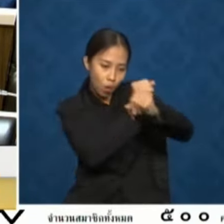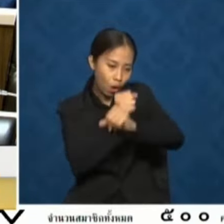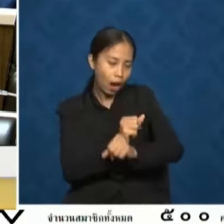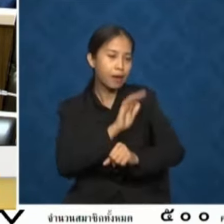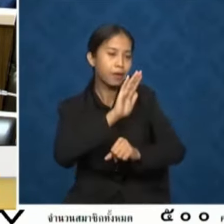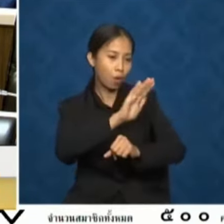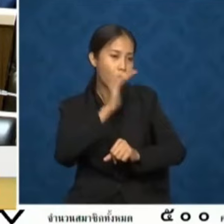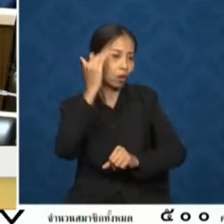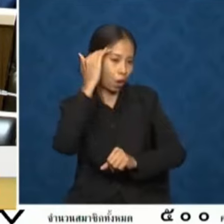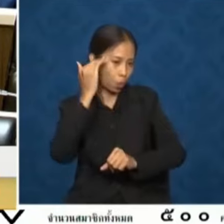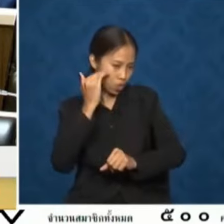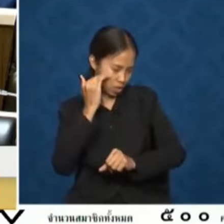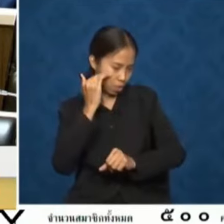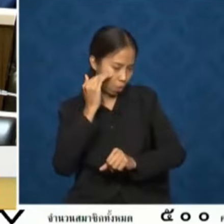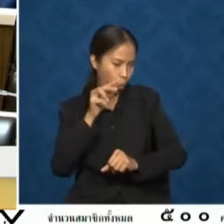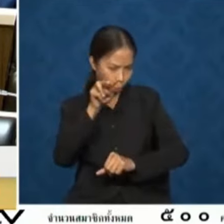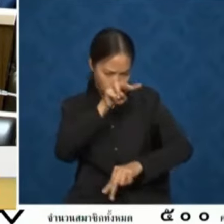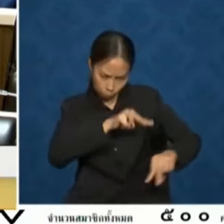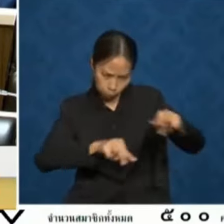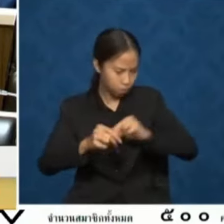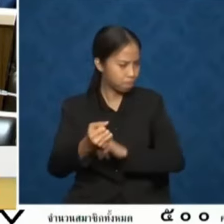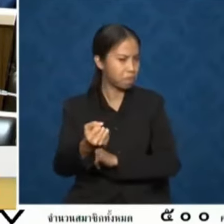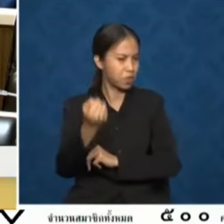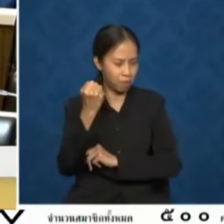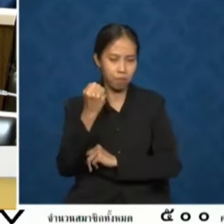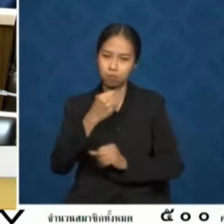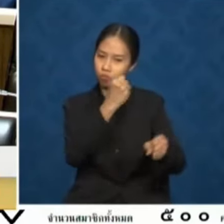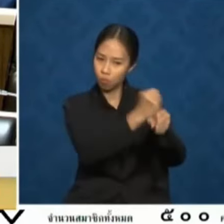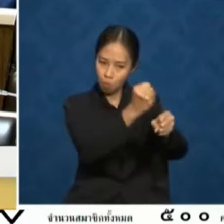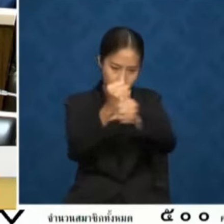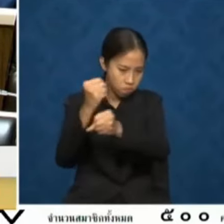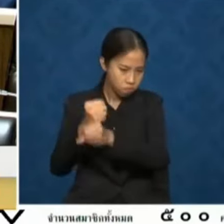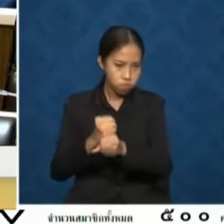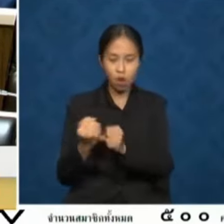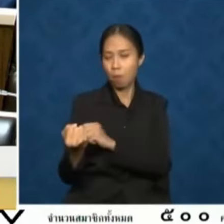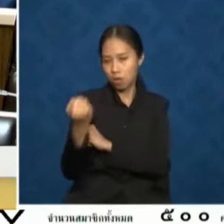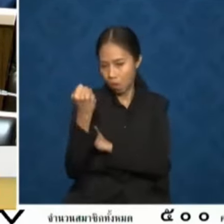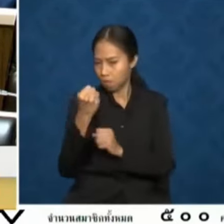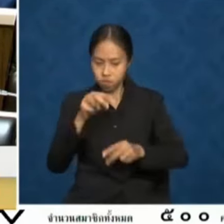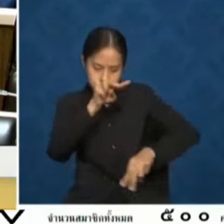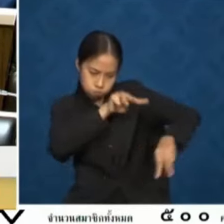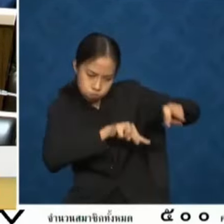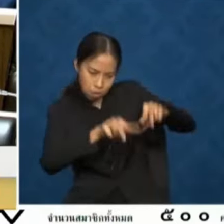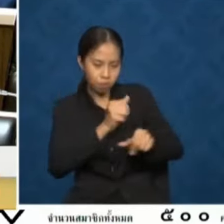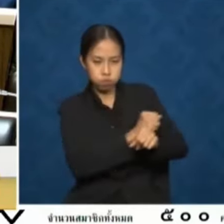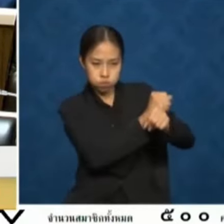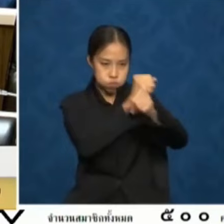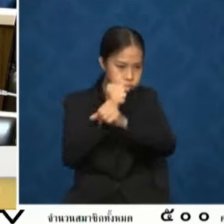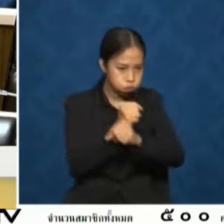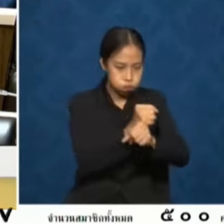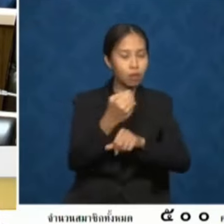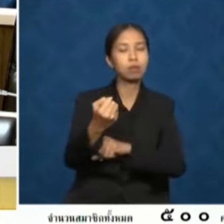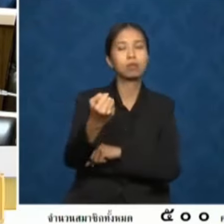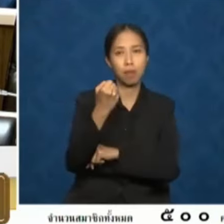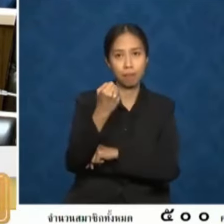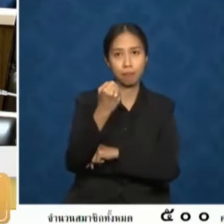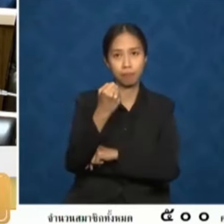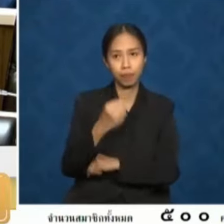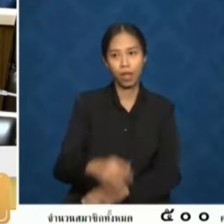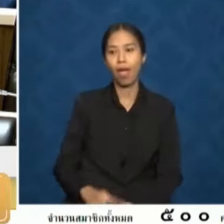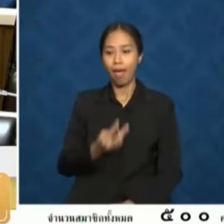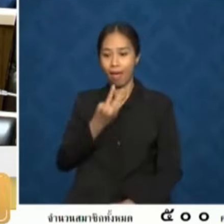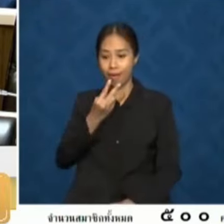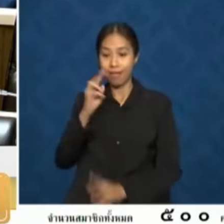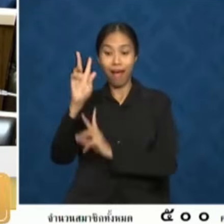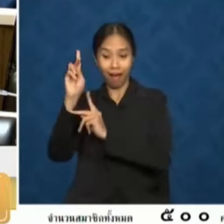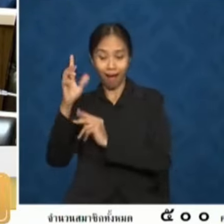รอบครอบเด็ดขาดทุกระบบทำงานอย่างเคร่งครัดมุ่งอารักขาอย่างเข้มงวดจะเห็นได้ว่าผู้สื่อข่าว